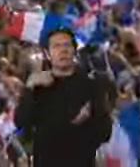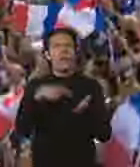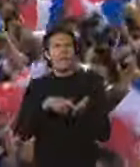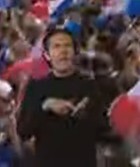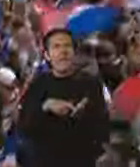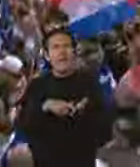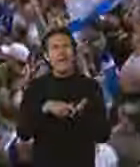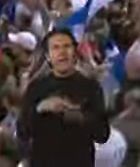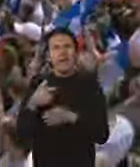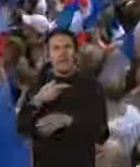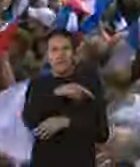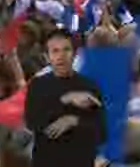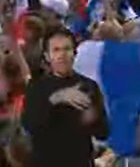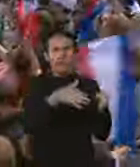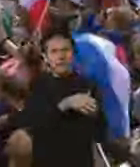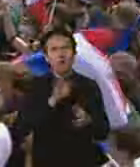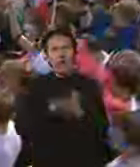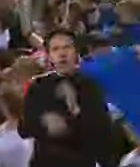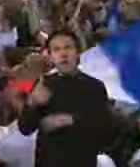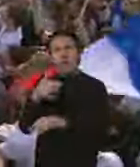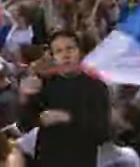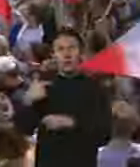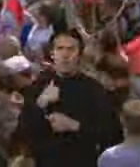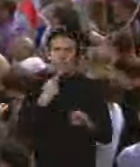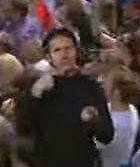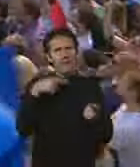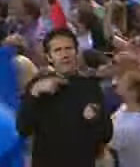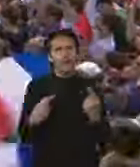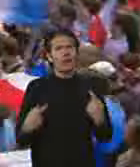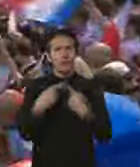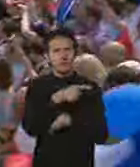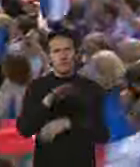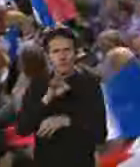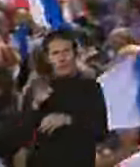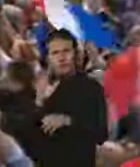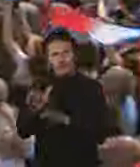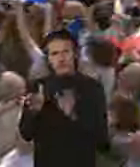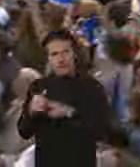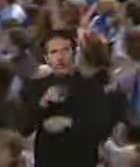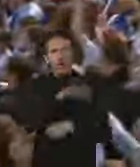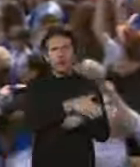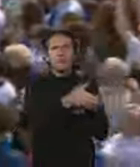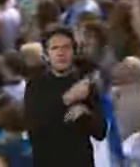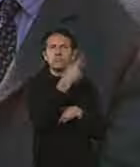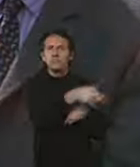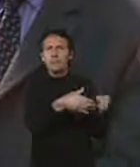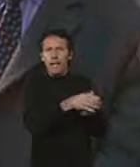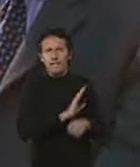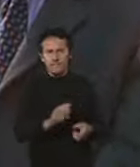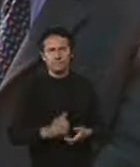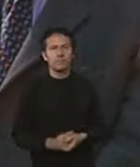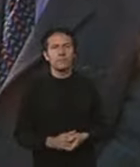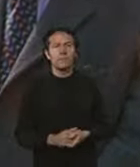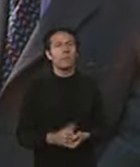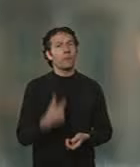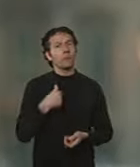à la France nous opposerons toujours ceux qui préfèrent la France à leur parti si nous